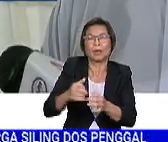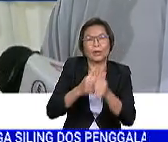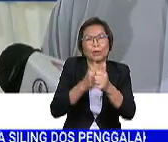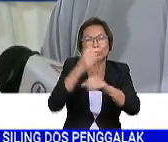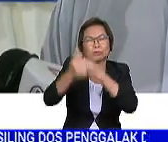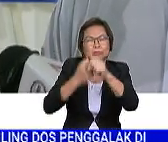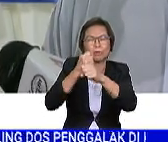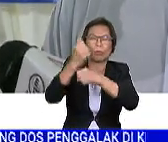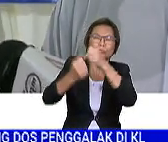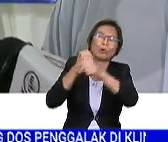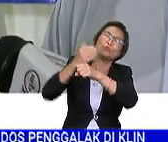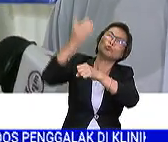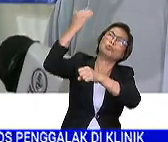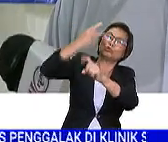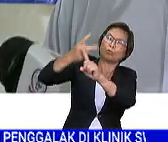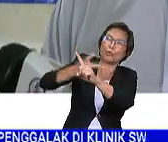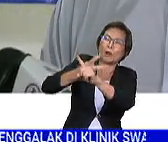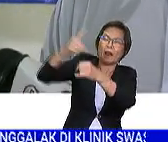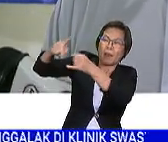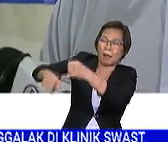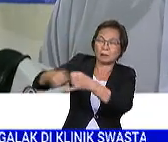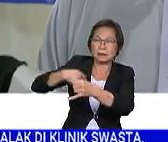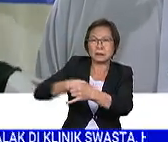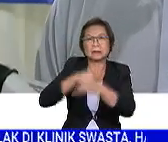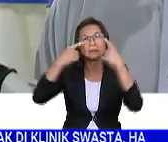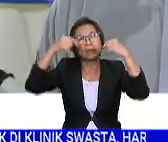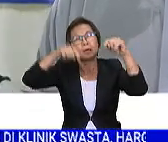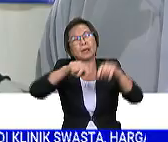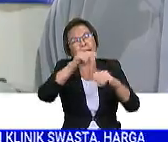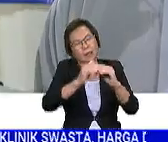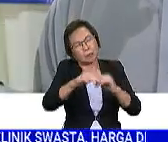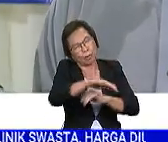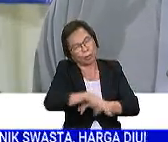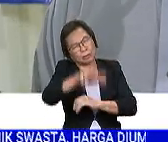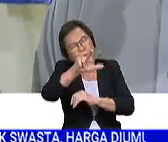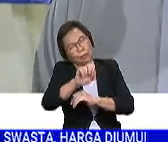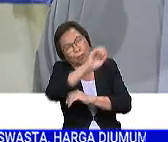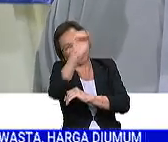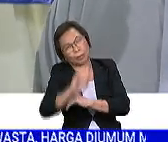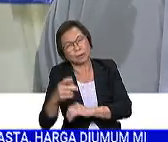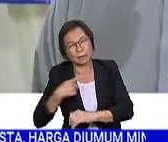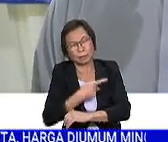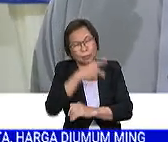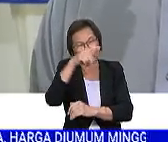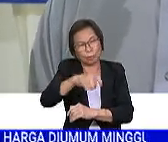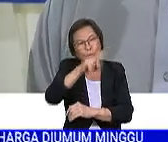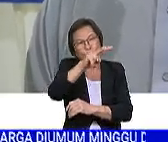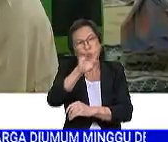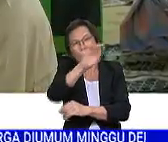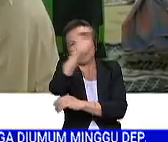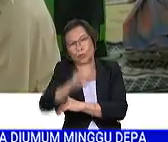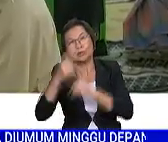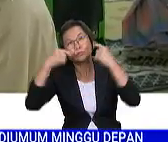yang lepas, untuk 2 bulan terakhir ni kita capai lebih daripada 30%. So kita hanya perlukan 28% sahaja untuk capai